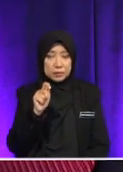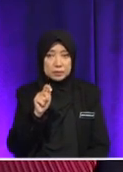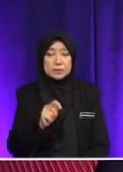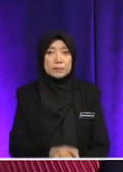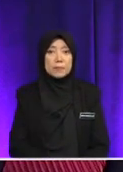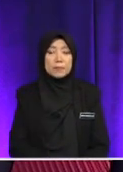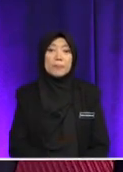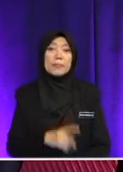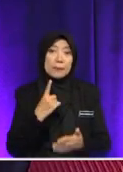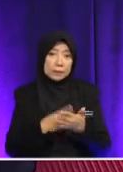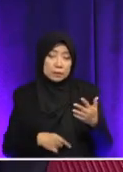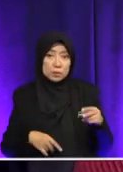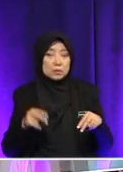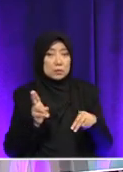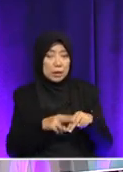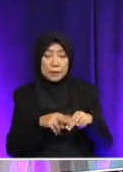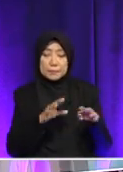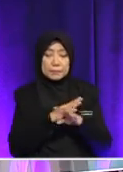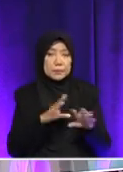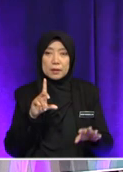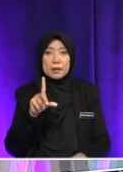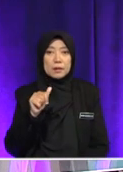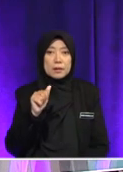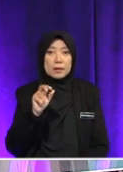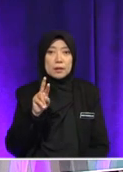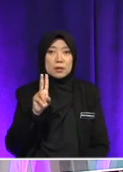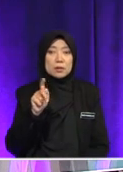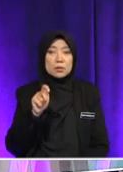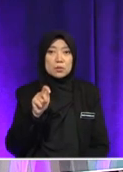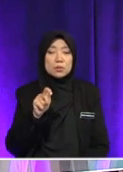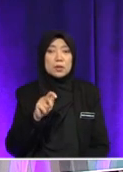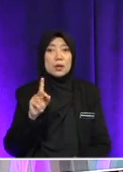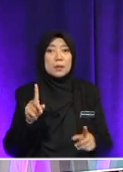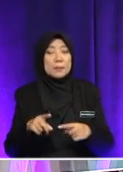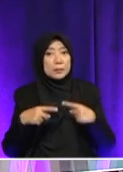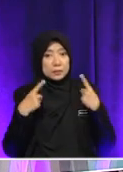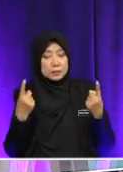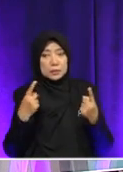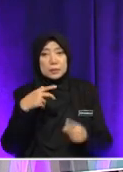garam tak terlarutkan contoh garansi Pantai Cahaya Bulan